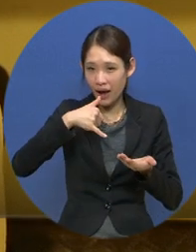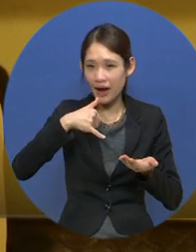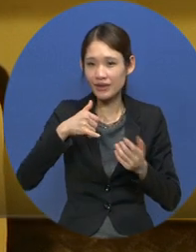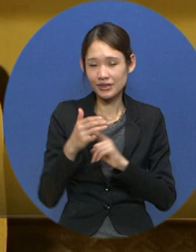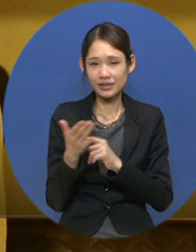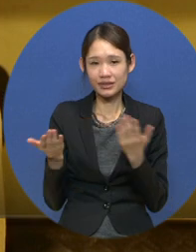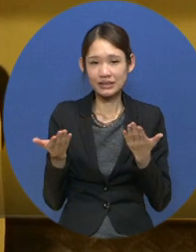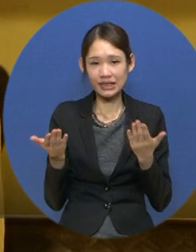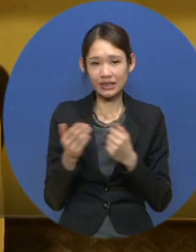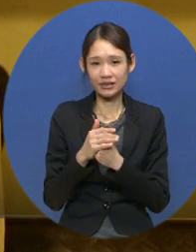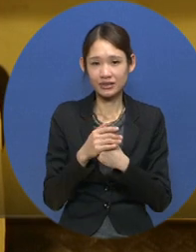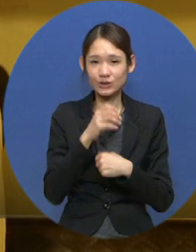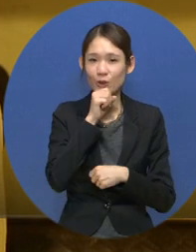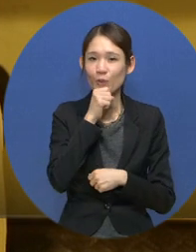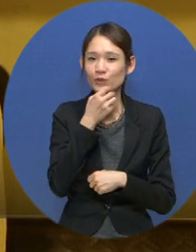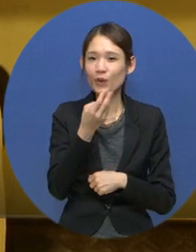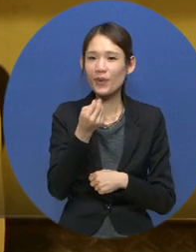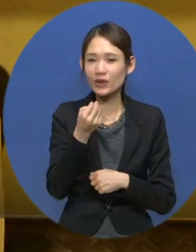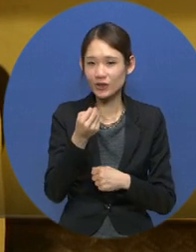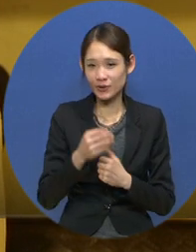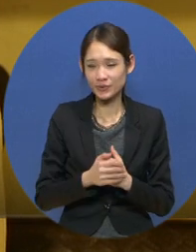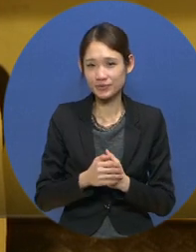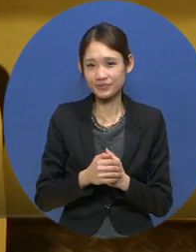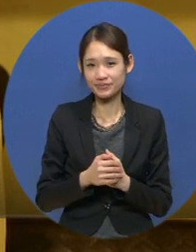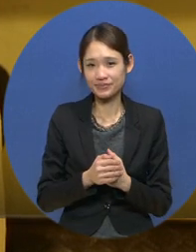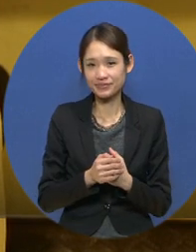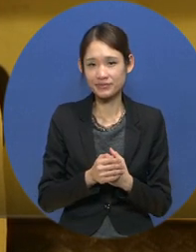희강 씨는 몇 점 정도 주실 수 있을까요?